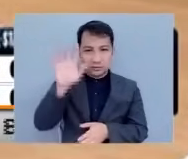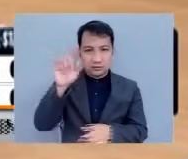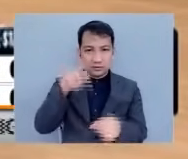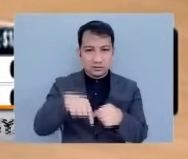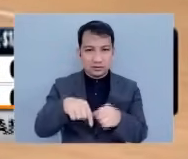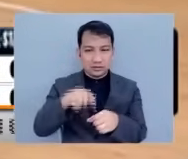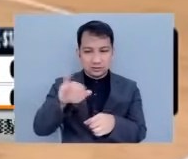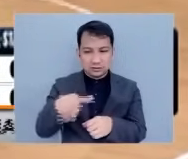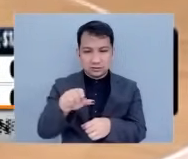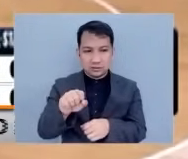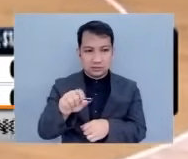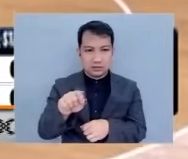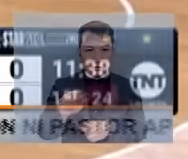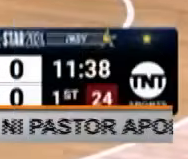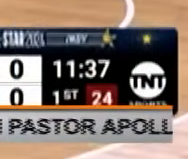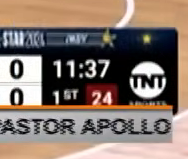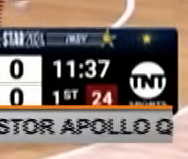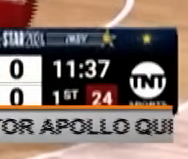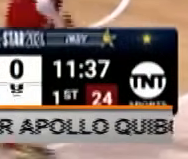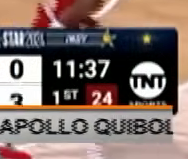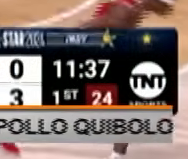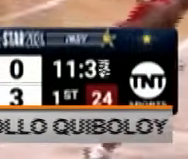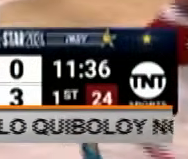sa East.